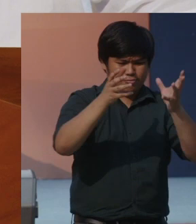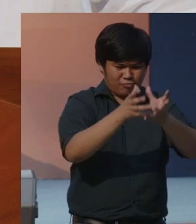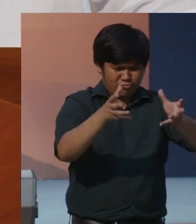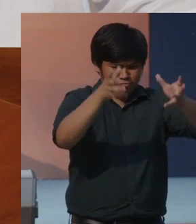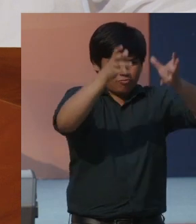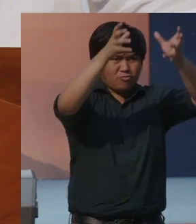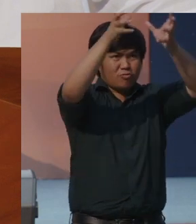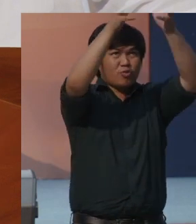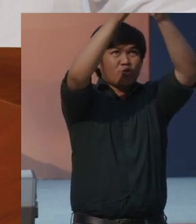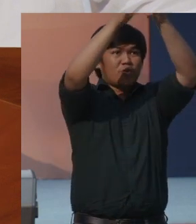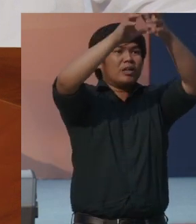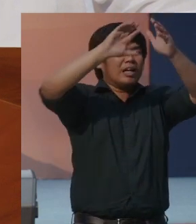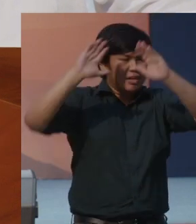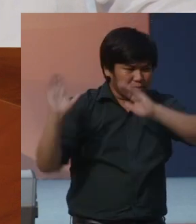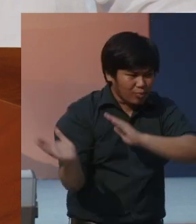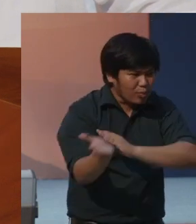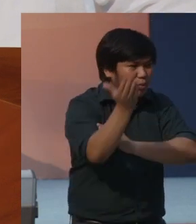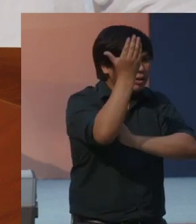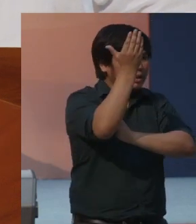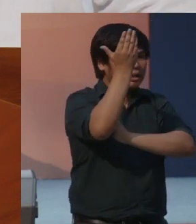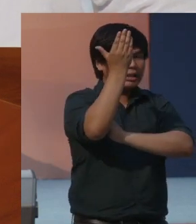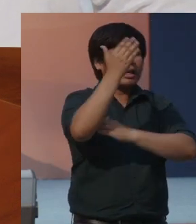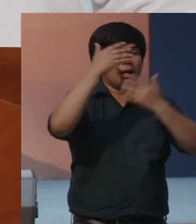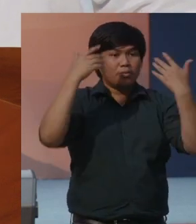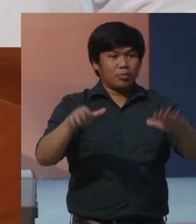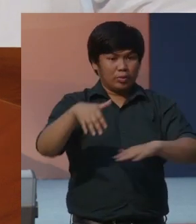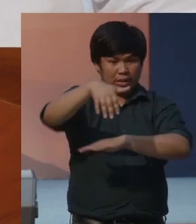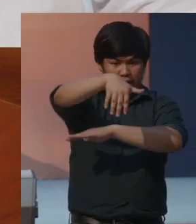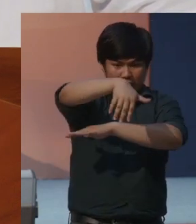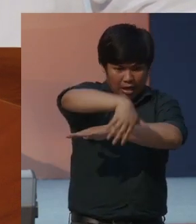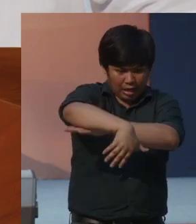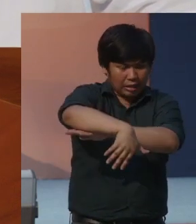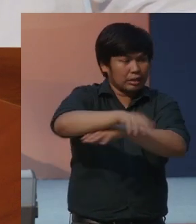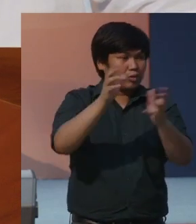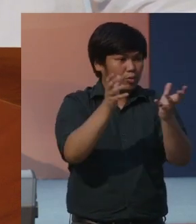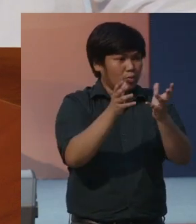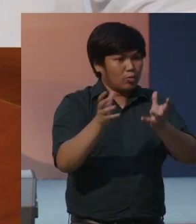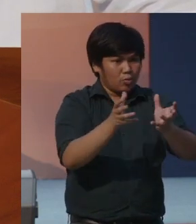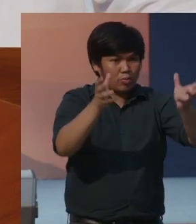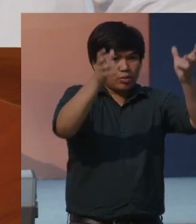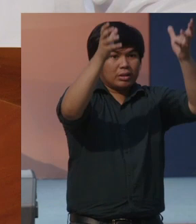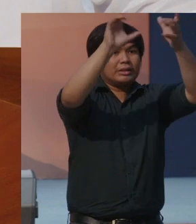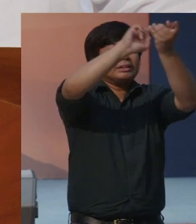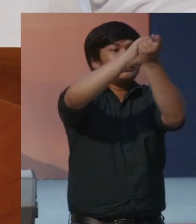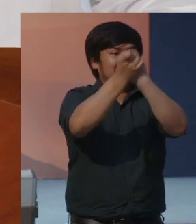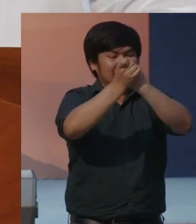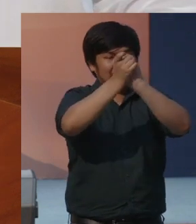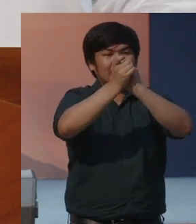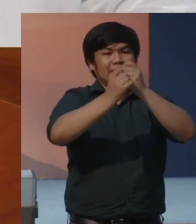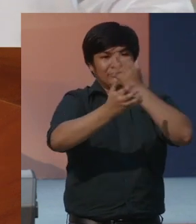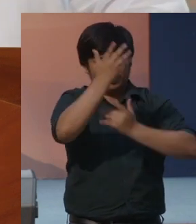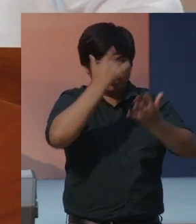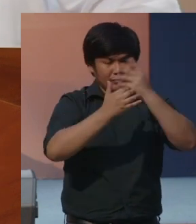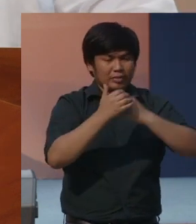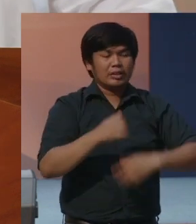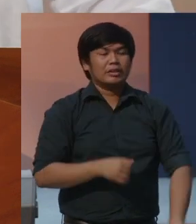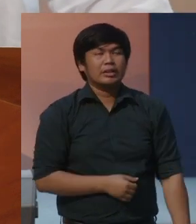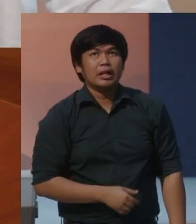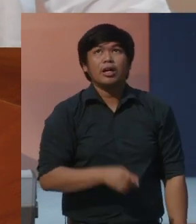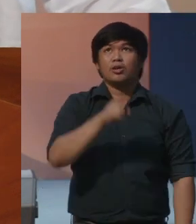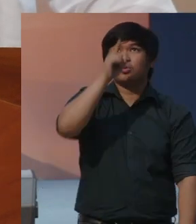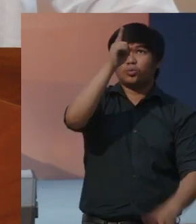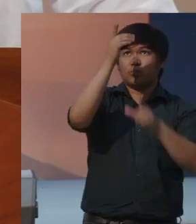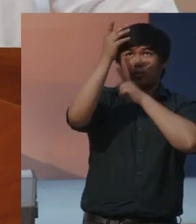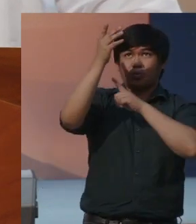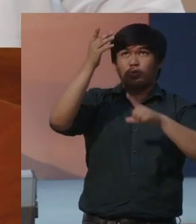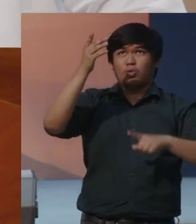was over them by day whenever they set out from the camp. And whenever the ark set out, Moses said, 'Arise, O Lord, and let your